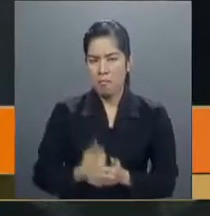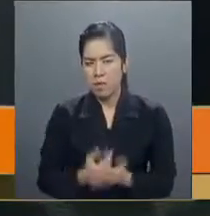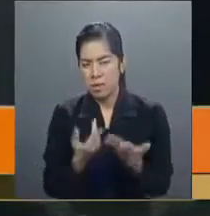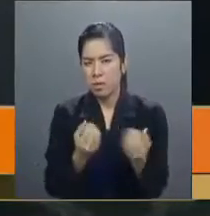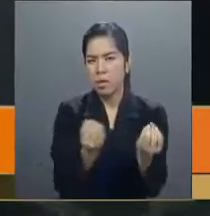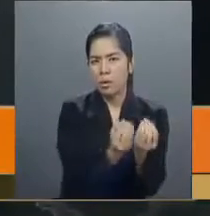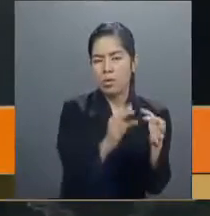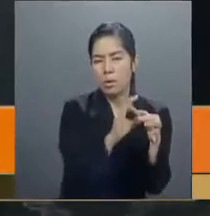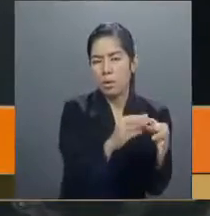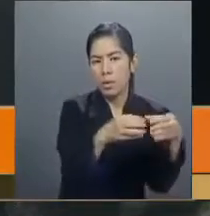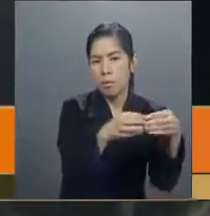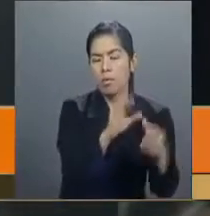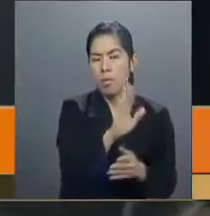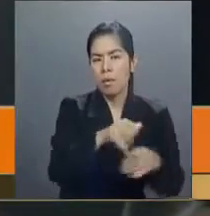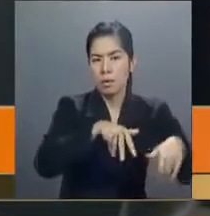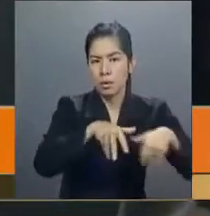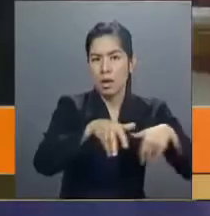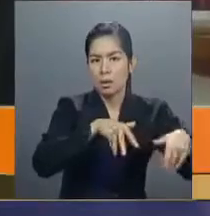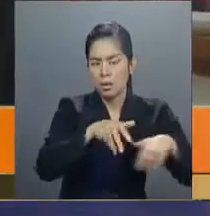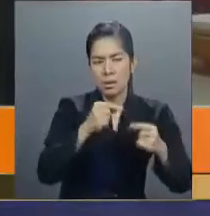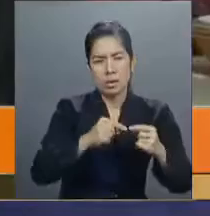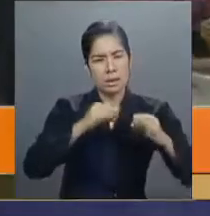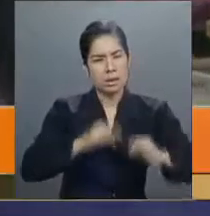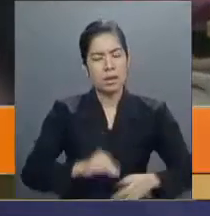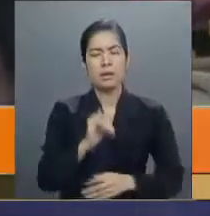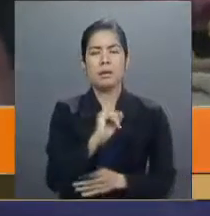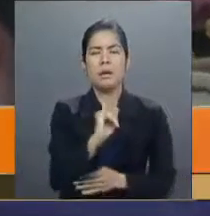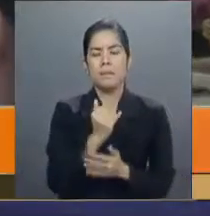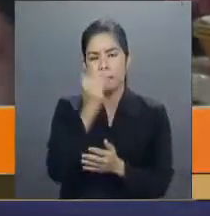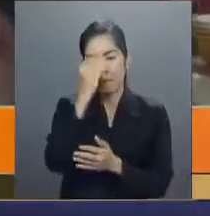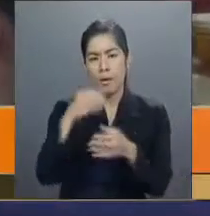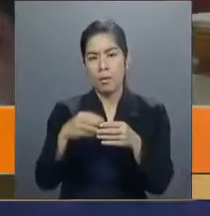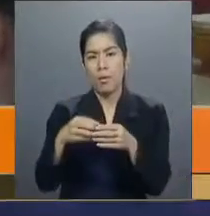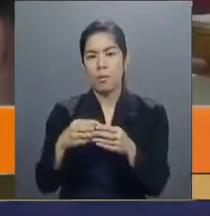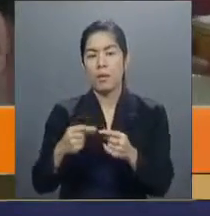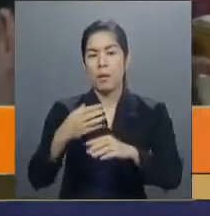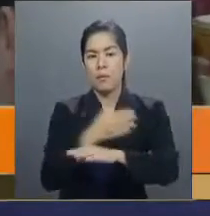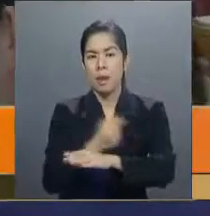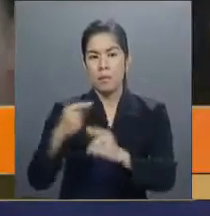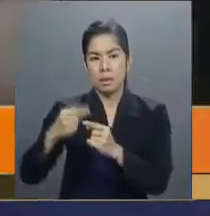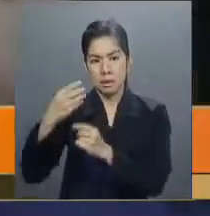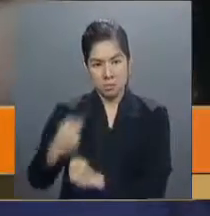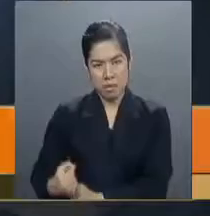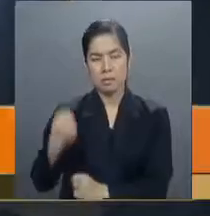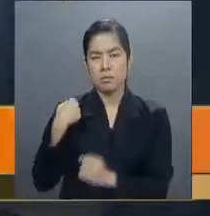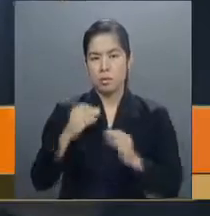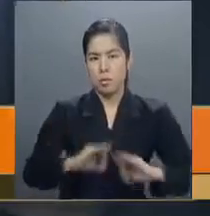ใจว่าจะรับหรือไม่รับร่างเนื่องจากที่ผ่านมาพรรคประชาธิปัตย์มีบทบาทต่อชาวบ้านในพื้น